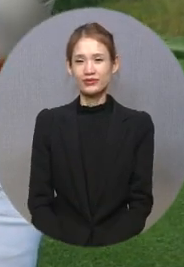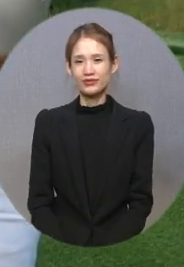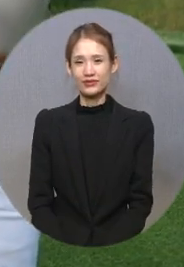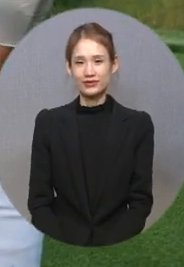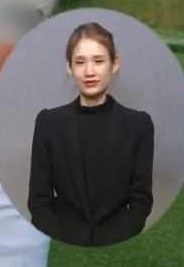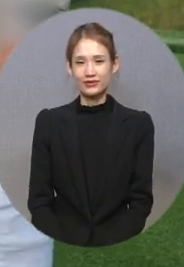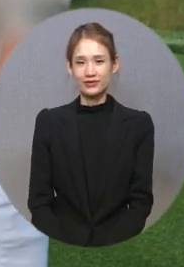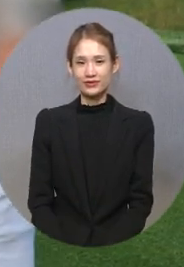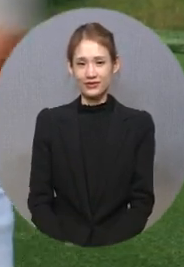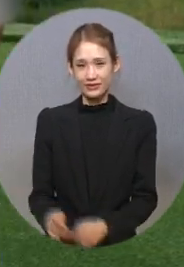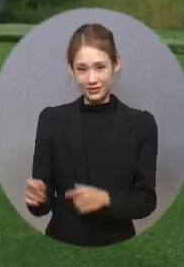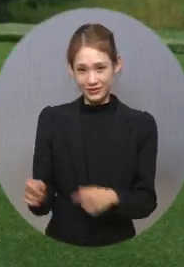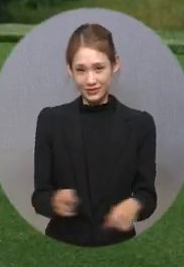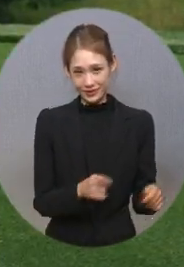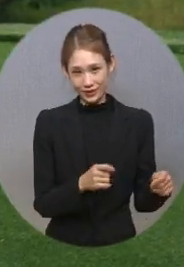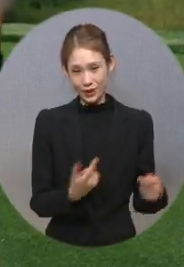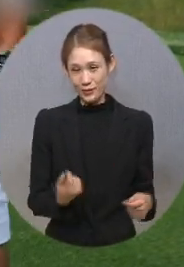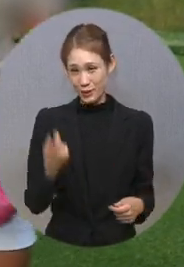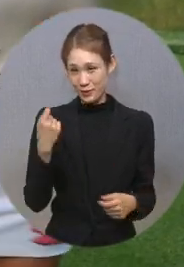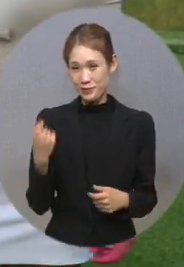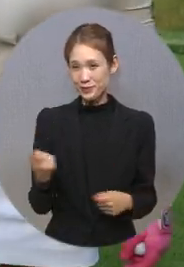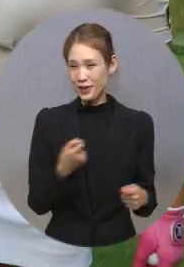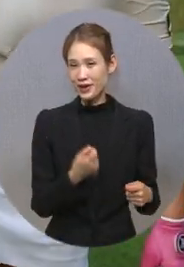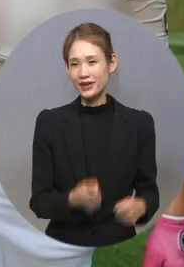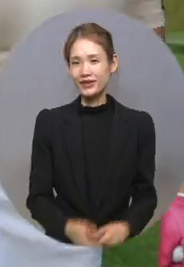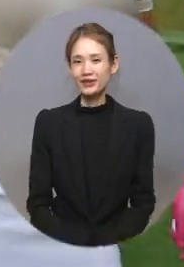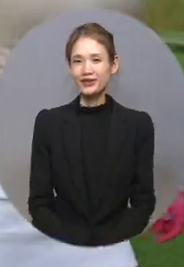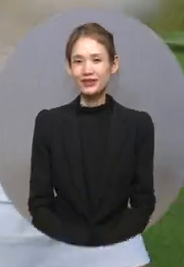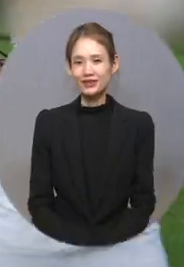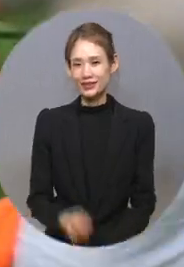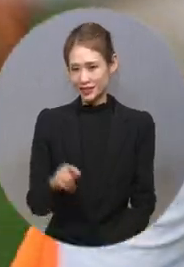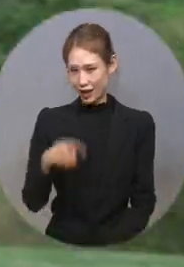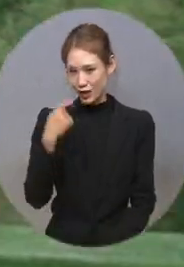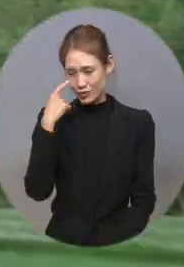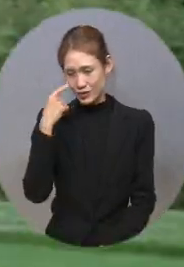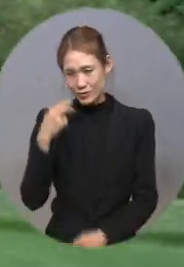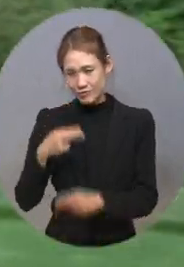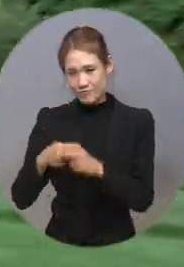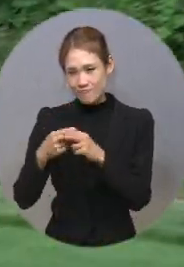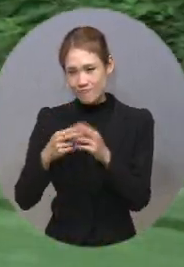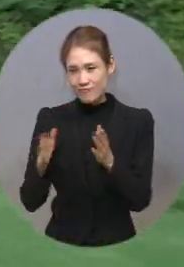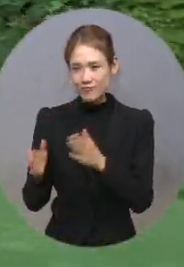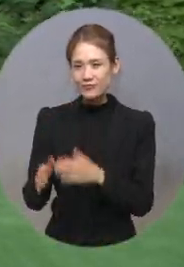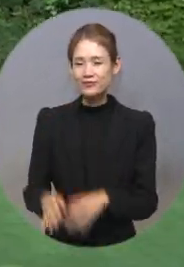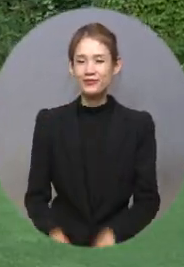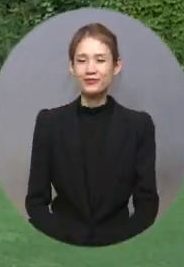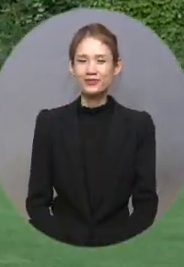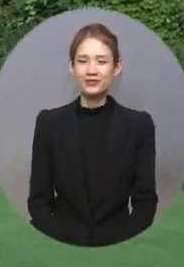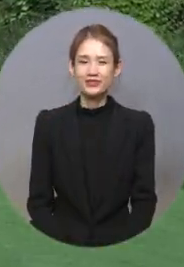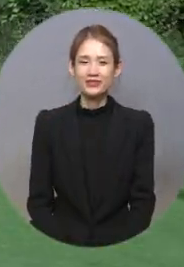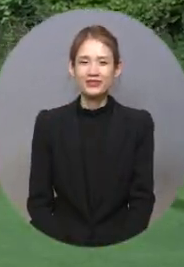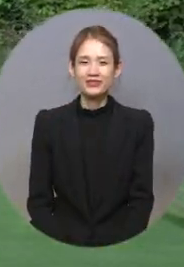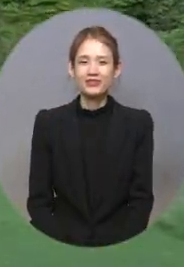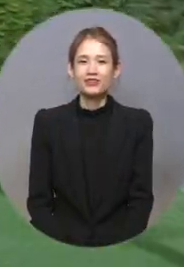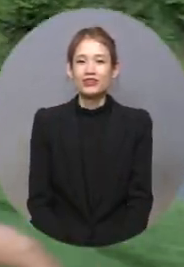자, 치시죠. 자, 그래요. 빠지시죠. 네. 다음에 두고 봅시다. 오빠, 두고 보자. 여기 장난 아닌데?